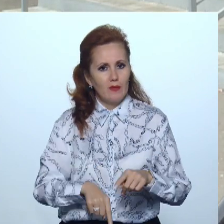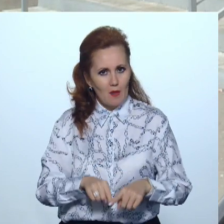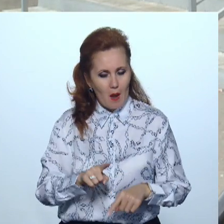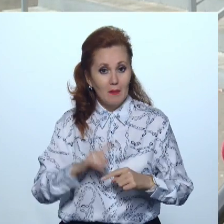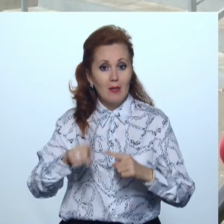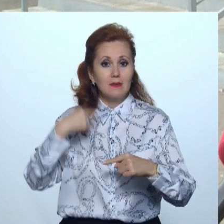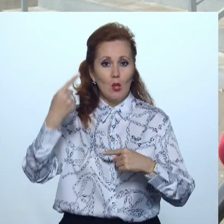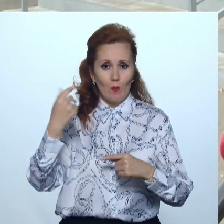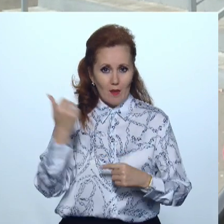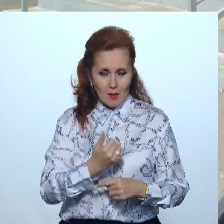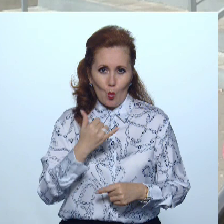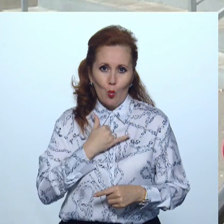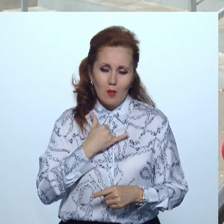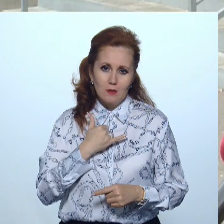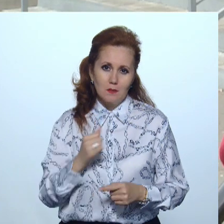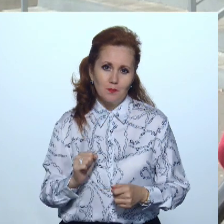На следующей неделе у нас